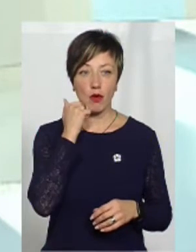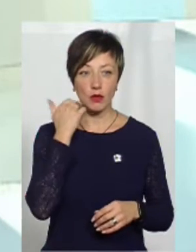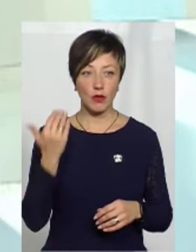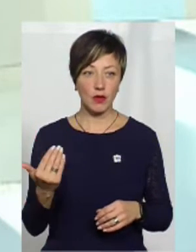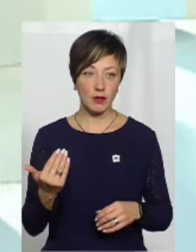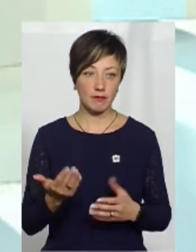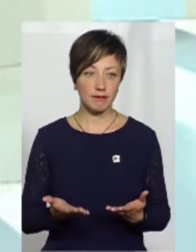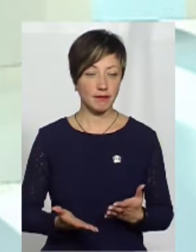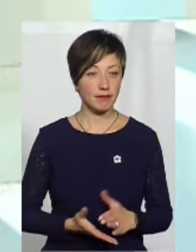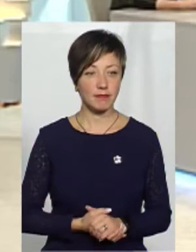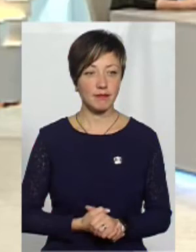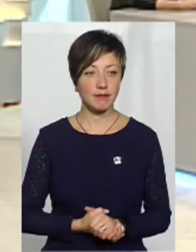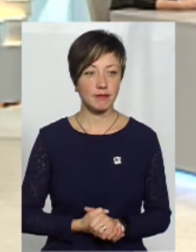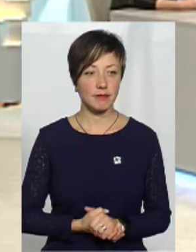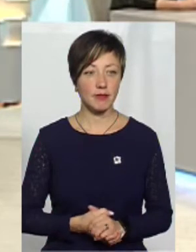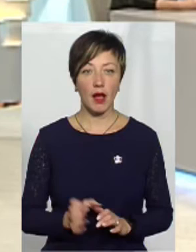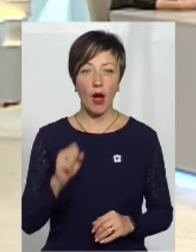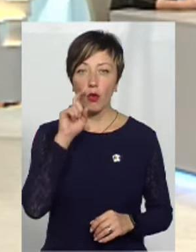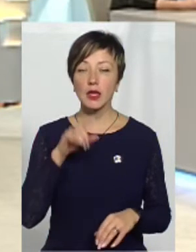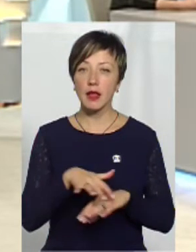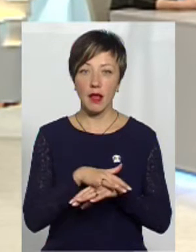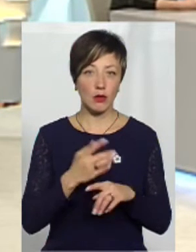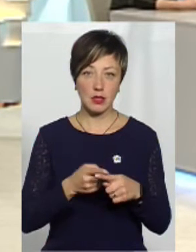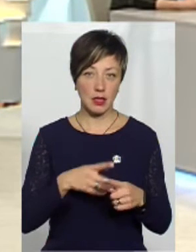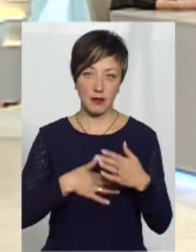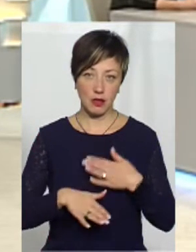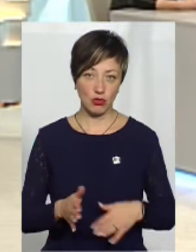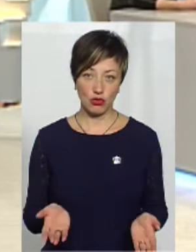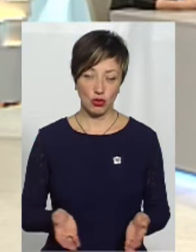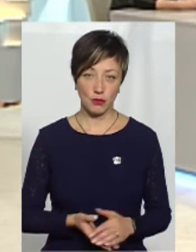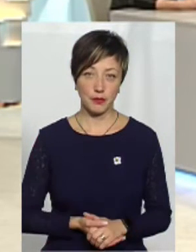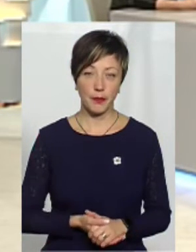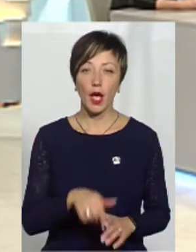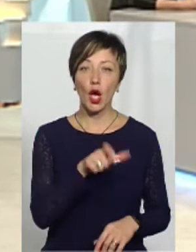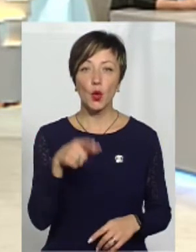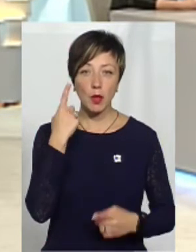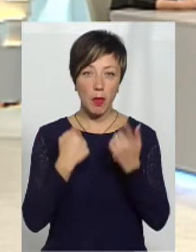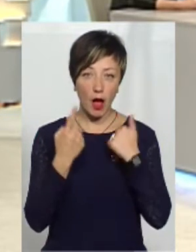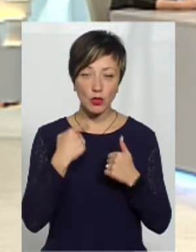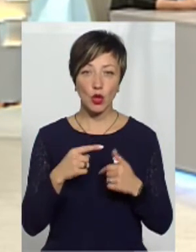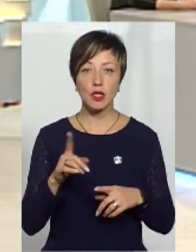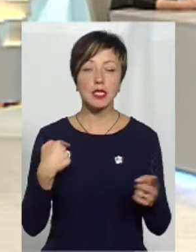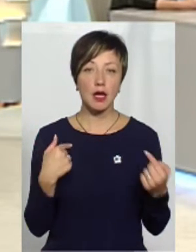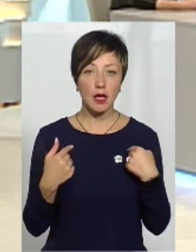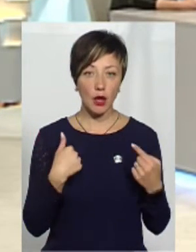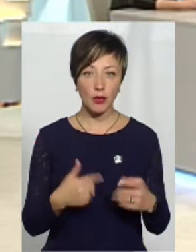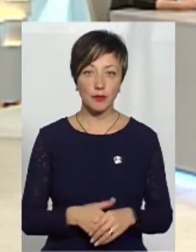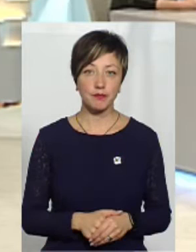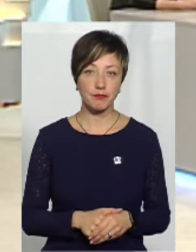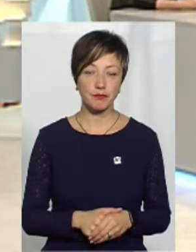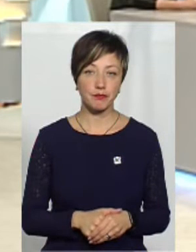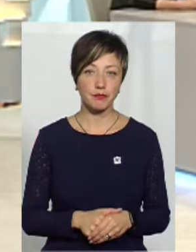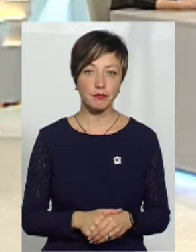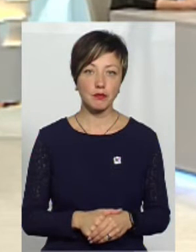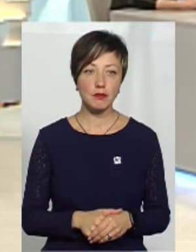московиті. А український народ – це не тішно. Люди плачуть, люди